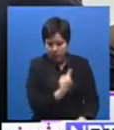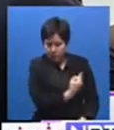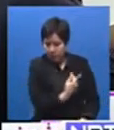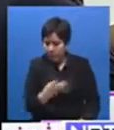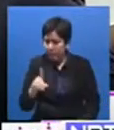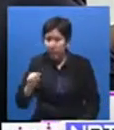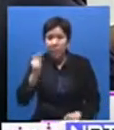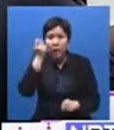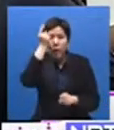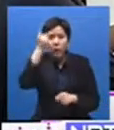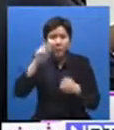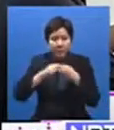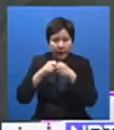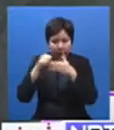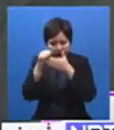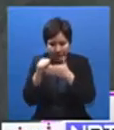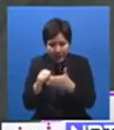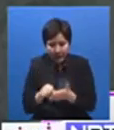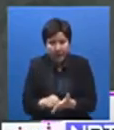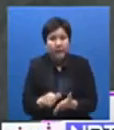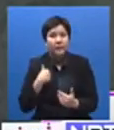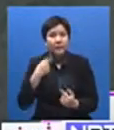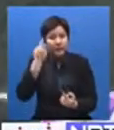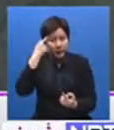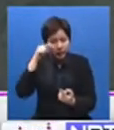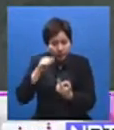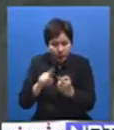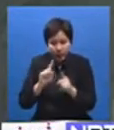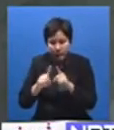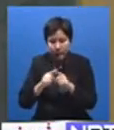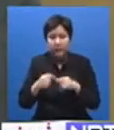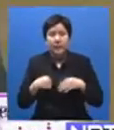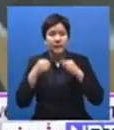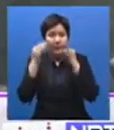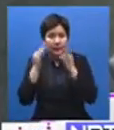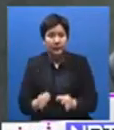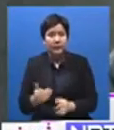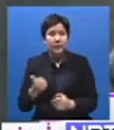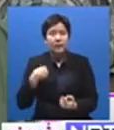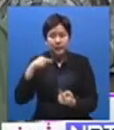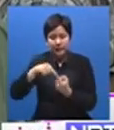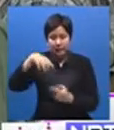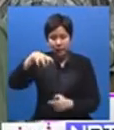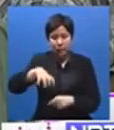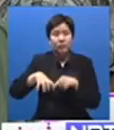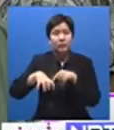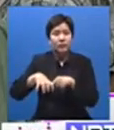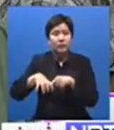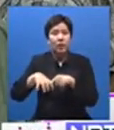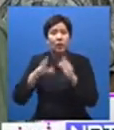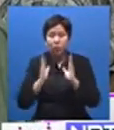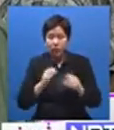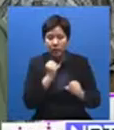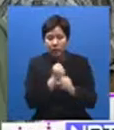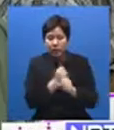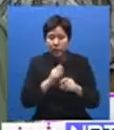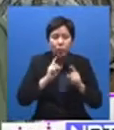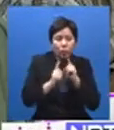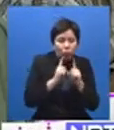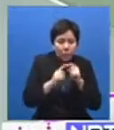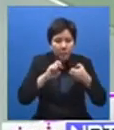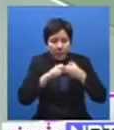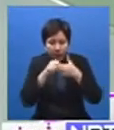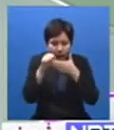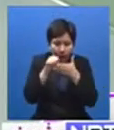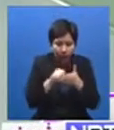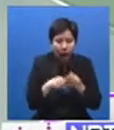ความเข้าใจในการแก้ไขปัญหาและสามารถตัดสินใจได้มาประจำที่ศูนย์ดังกล่าวเพื่อให้เจ้าหน้าที่สามารถพูดคุยแก้ปัญหาต่